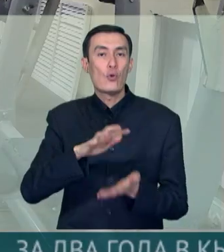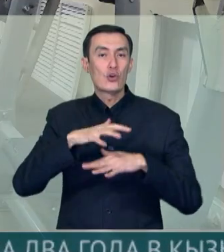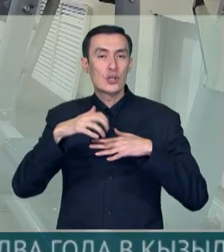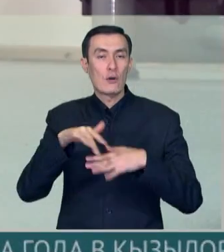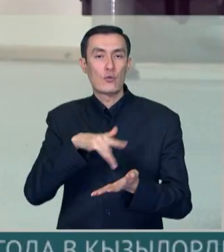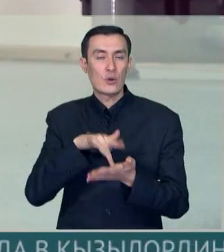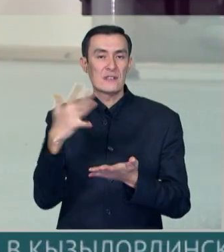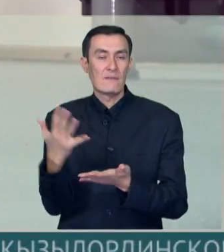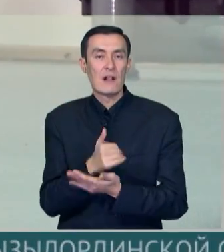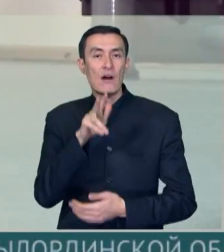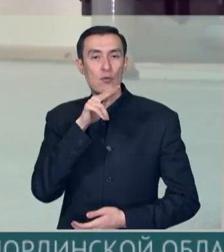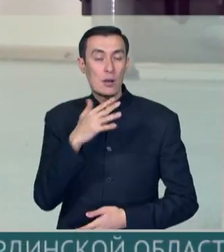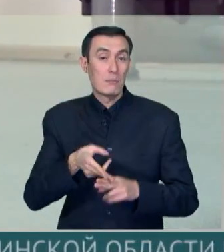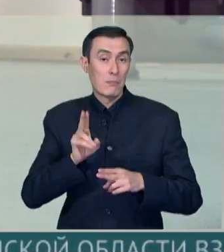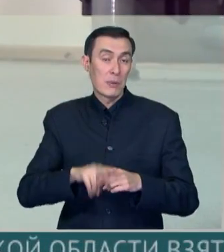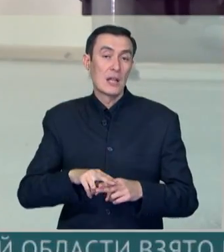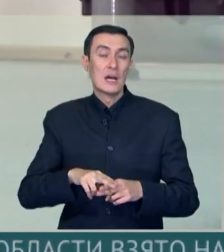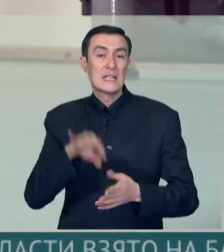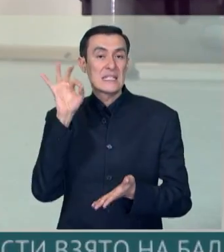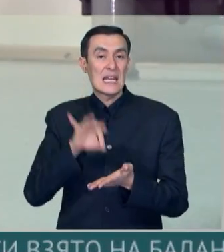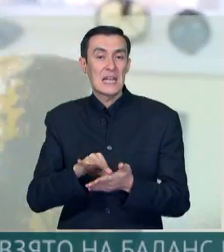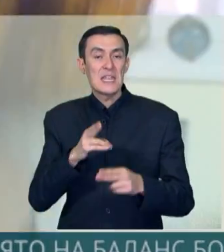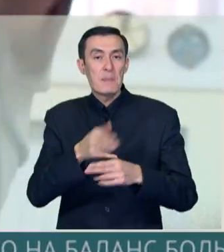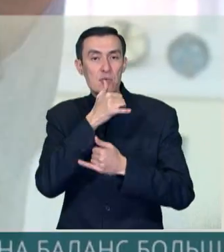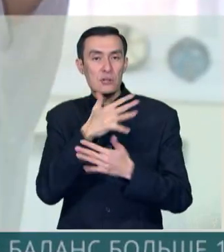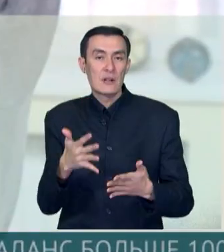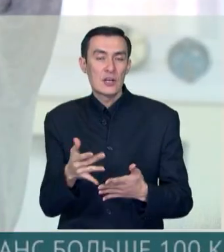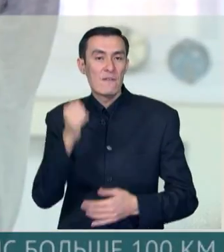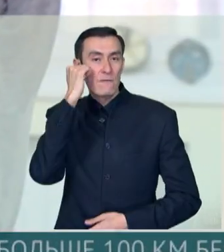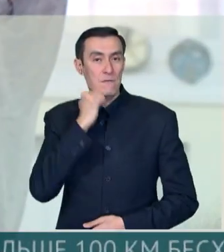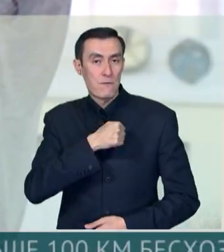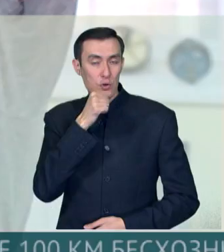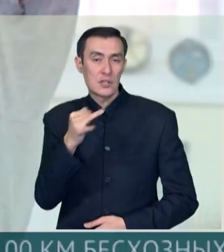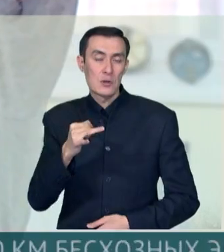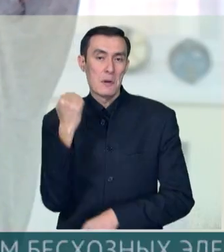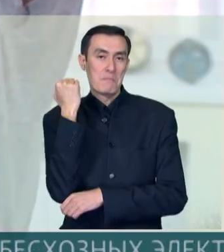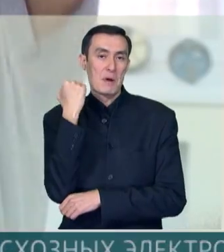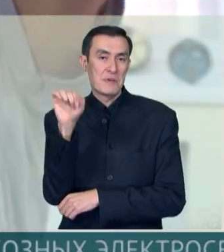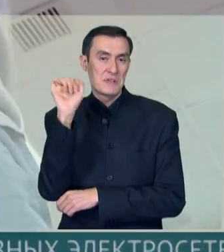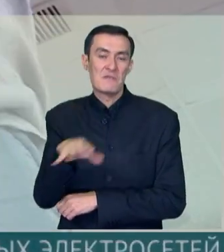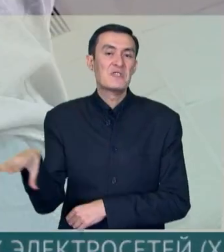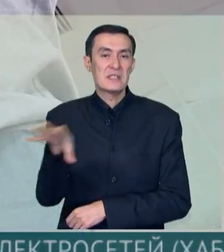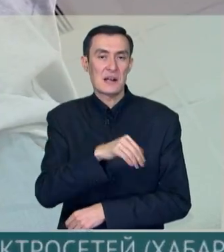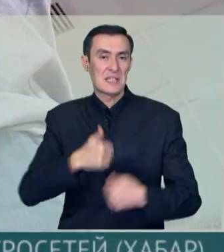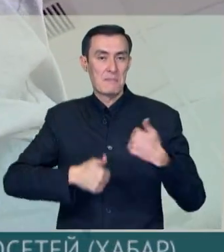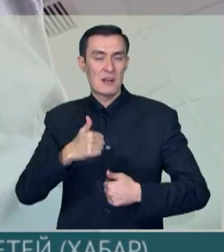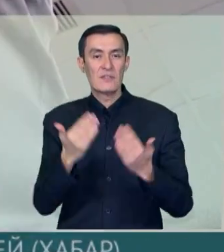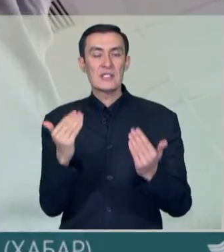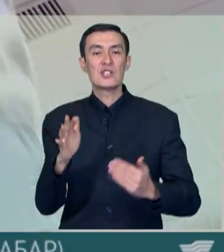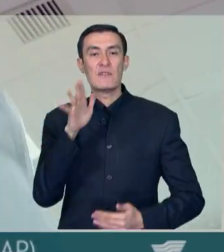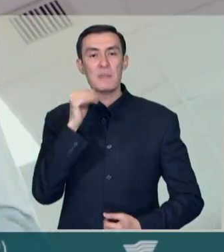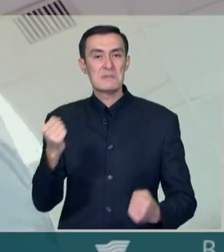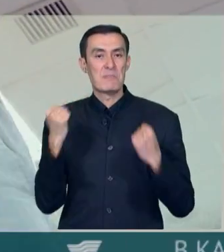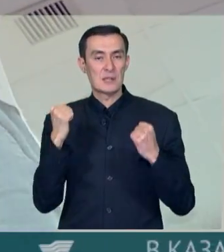соревнованиях в Сеуле. Дойти до поставленной цели ему не помешал преклонный возраст, и он лихо победил всех соперников. В настоящее